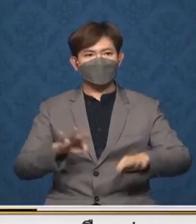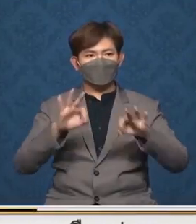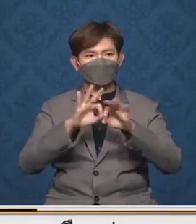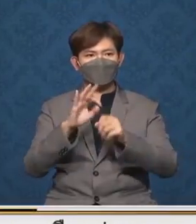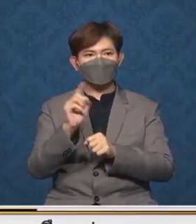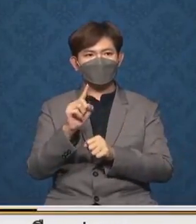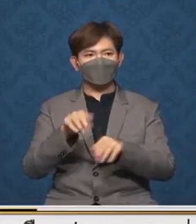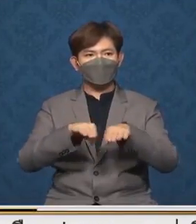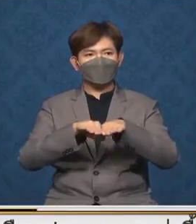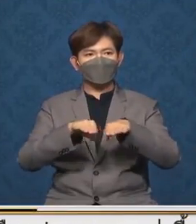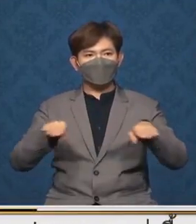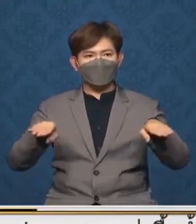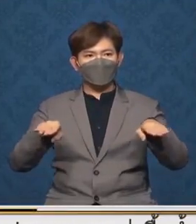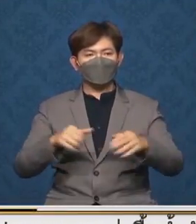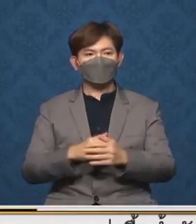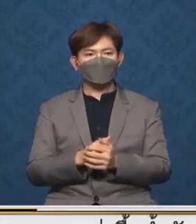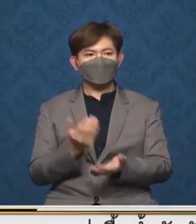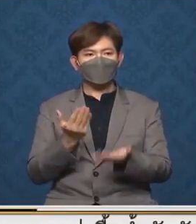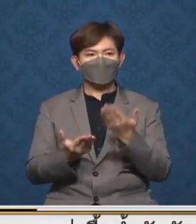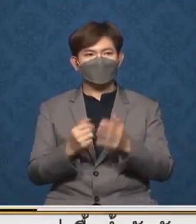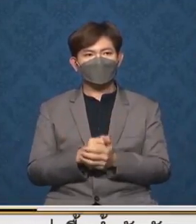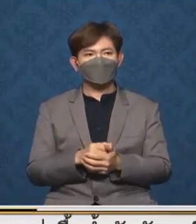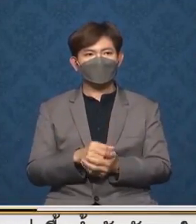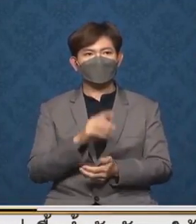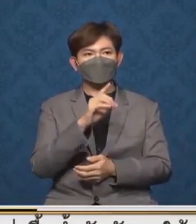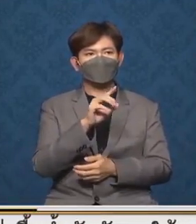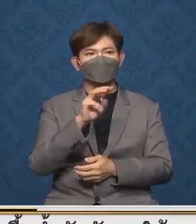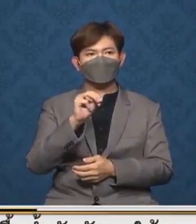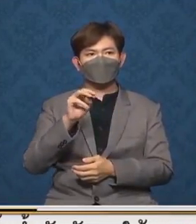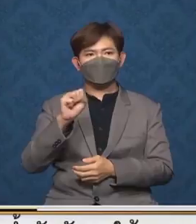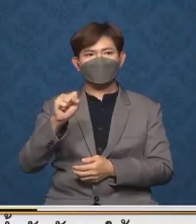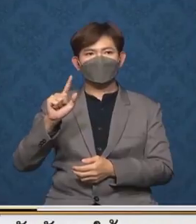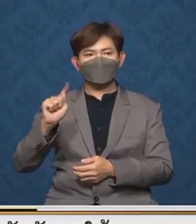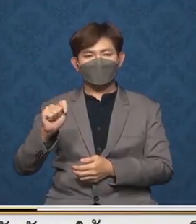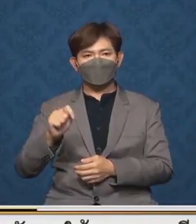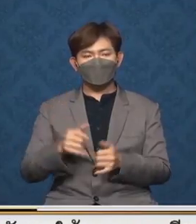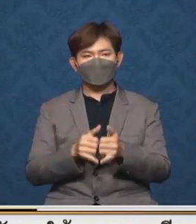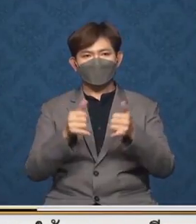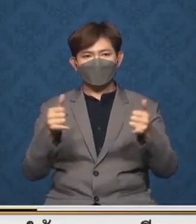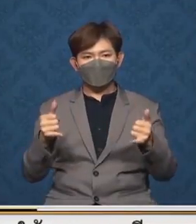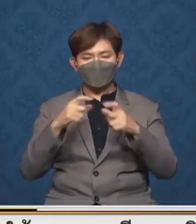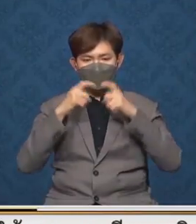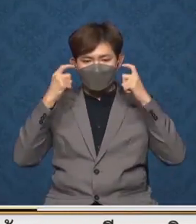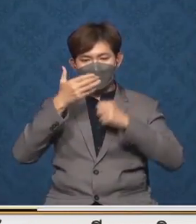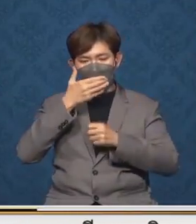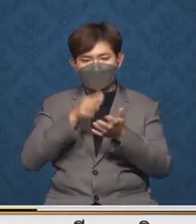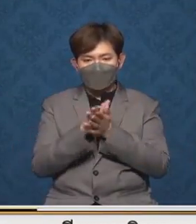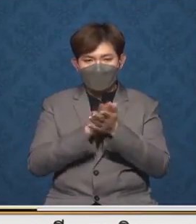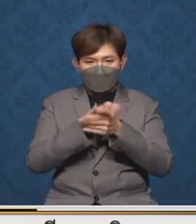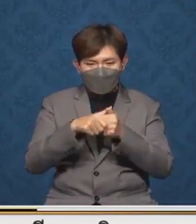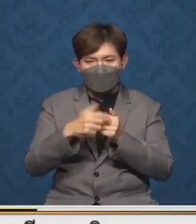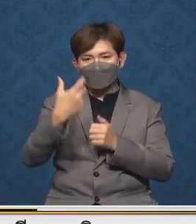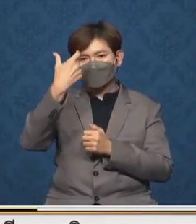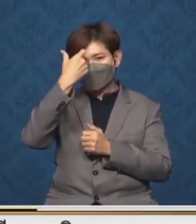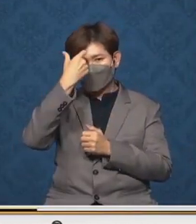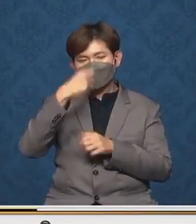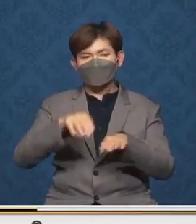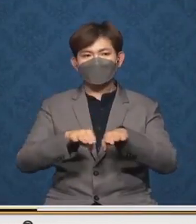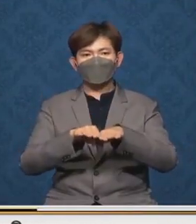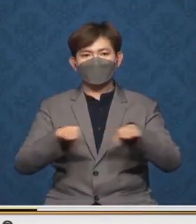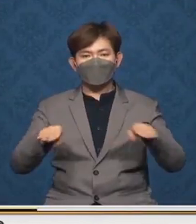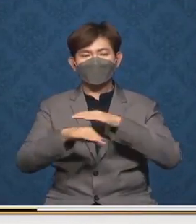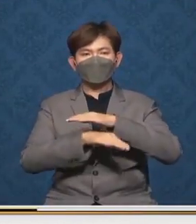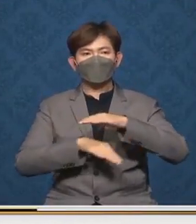ระดับมาตรฐานหรือมาตรการ DMST อยู่ห่างใส่แมสล้างมือวัดอุณหภูมิที่เป็นมาตรการ